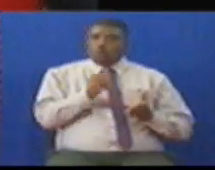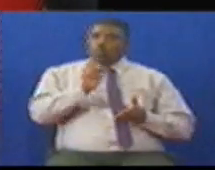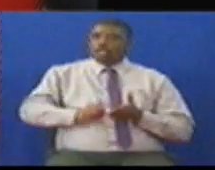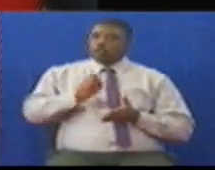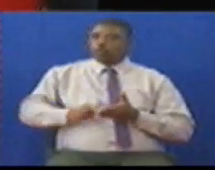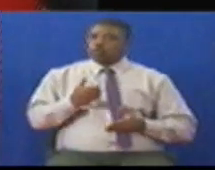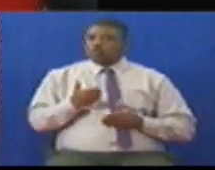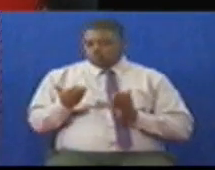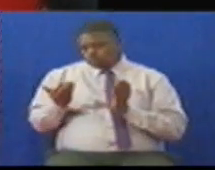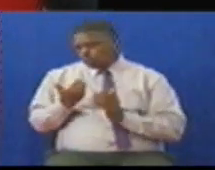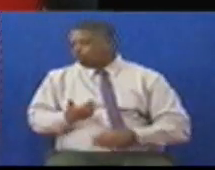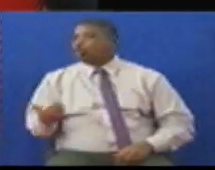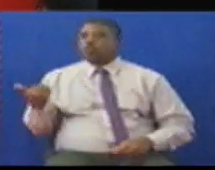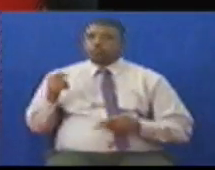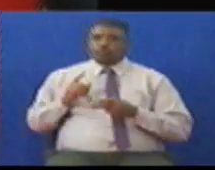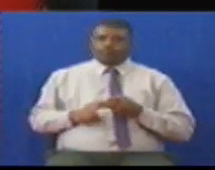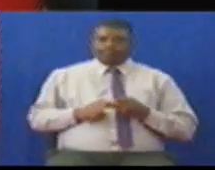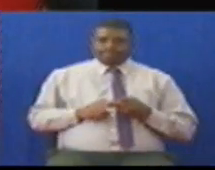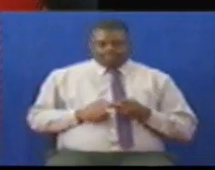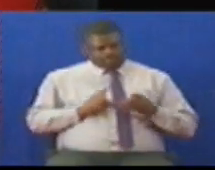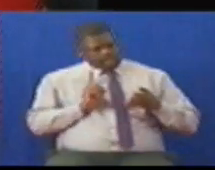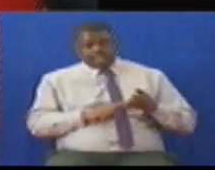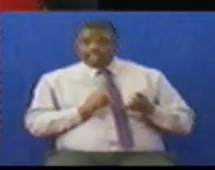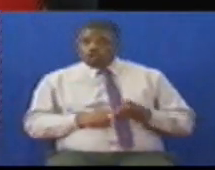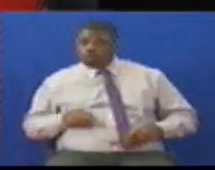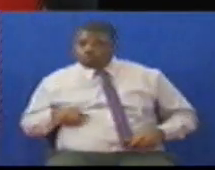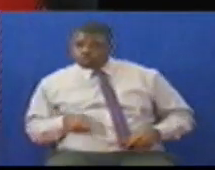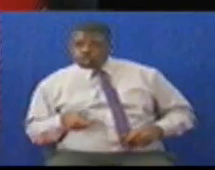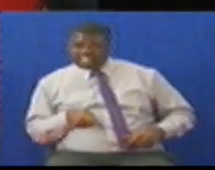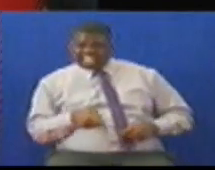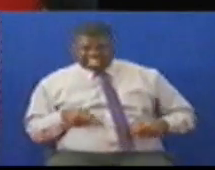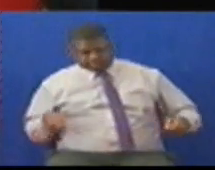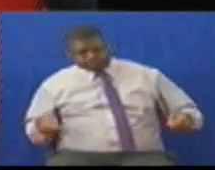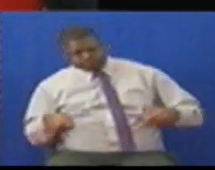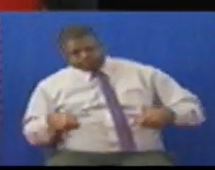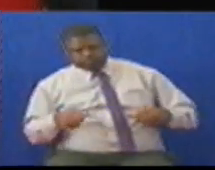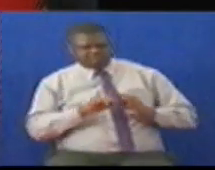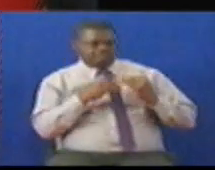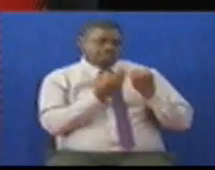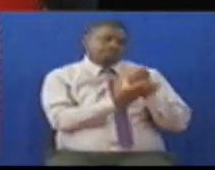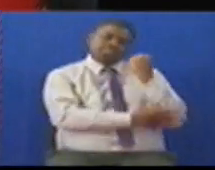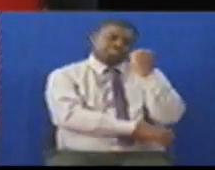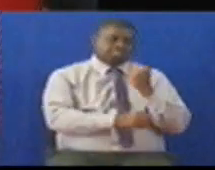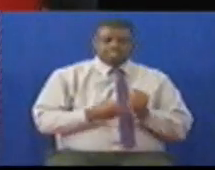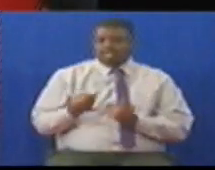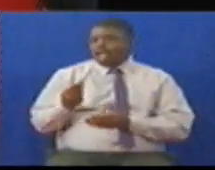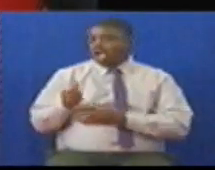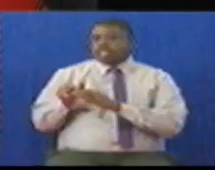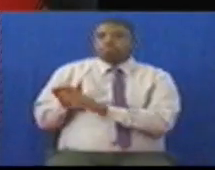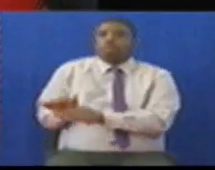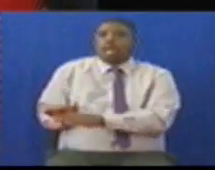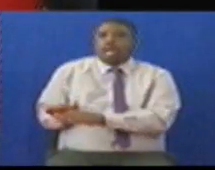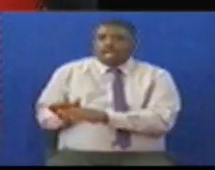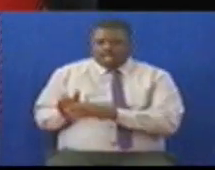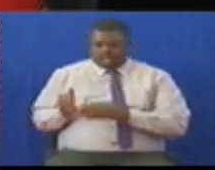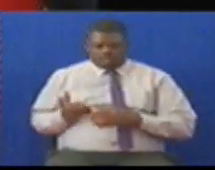Nne, mpango wa ruzuku kwa kaya maskini umechochea utamaduni wa kaya maskini kujiwekea akiba na kupata elimu ya masuala ya fedha na uendeshaji wa